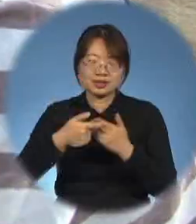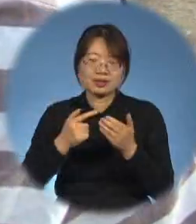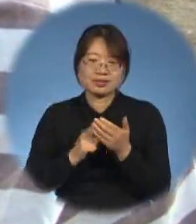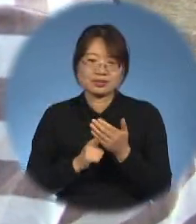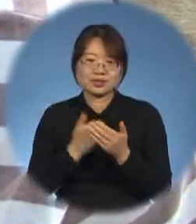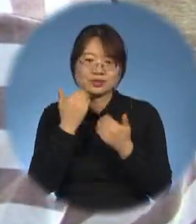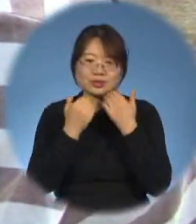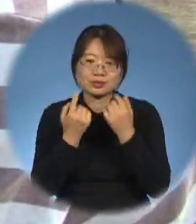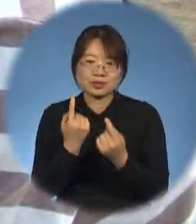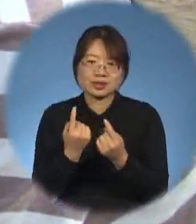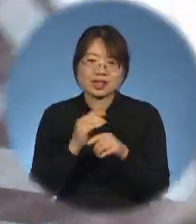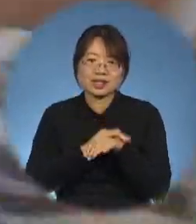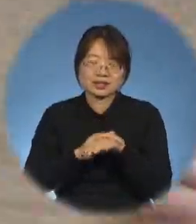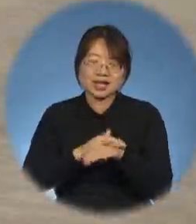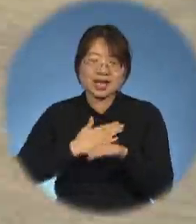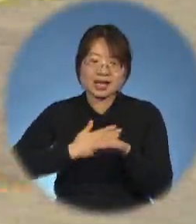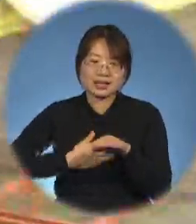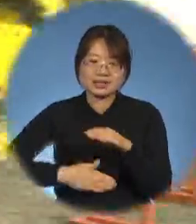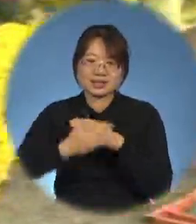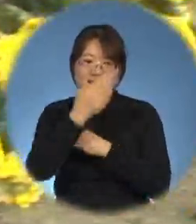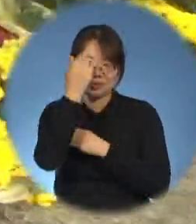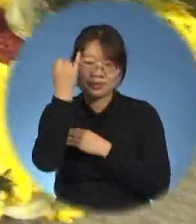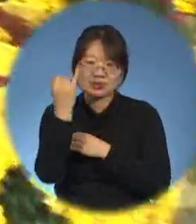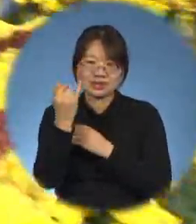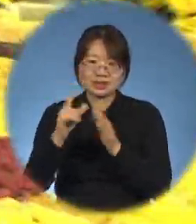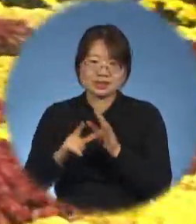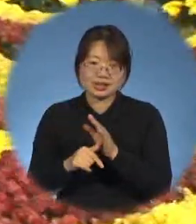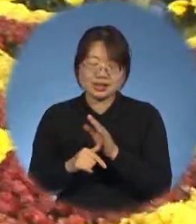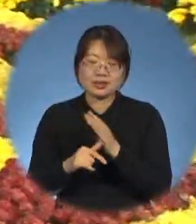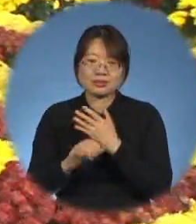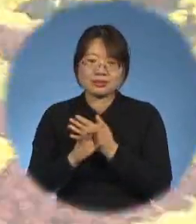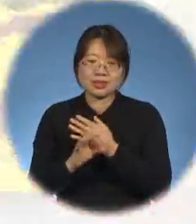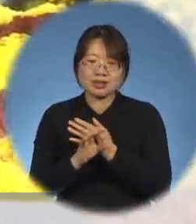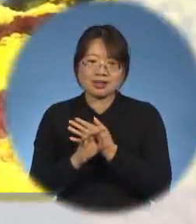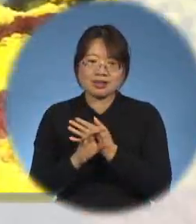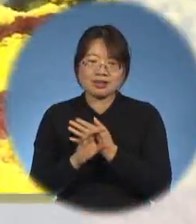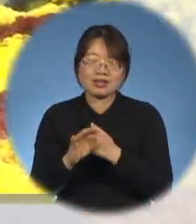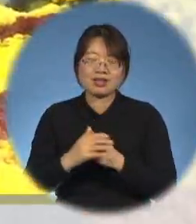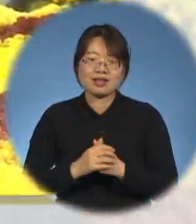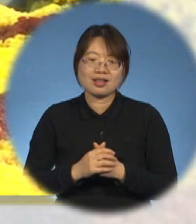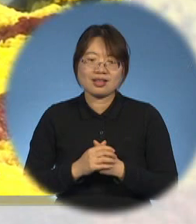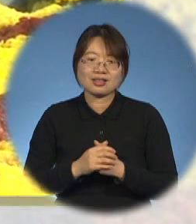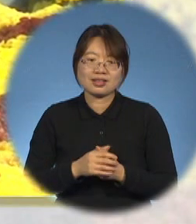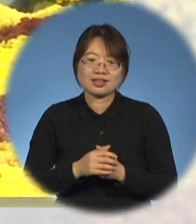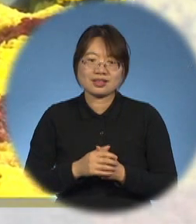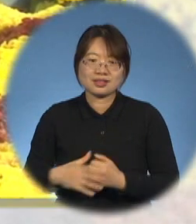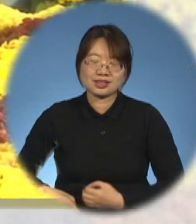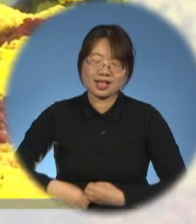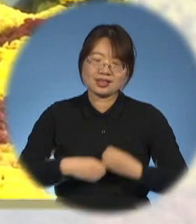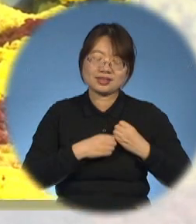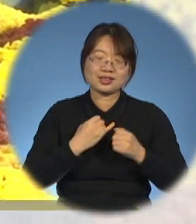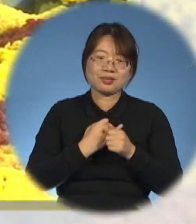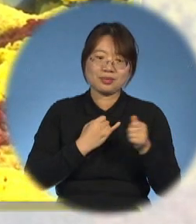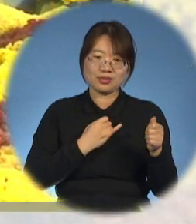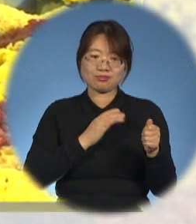누구보다 잘 해버리 이럴때면 배짱이 낮을 장 고맙습니다